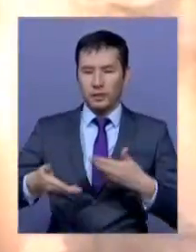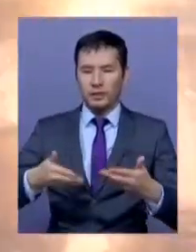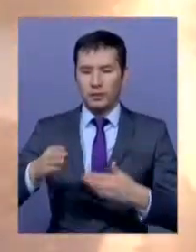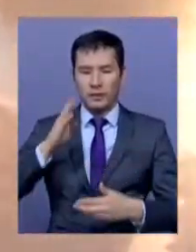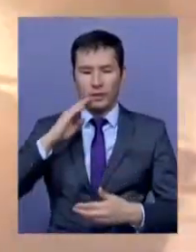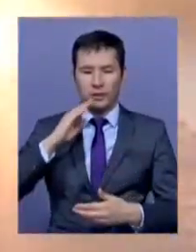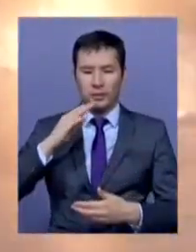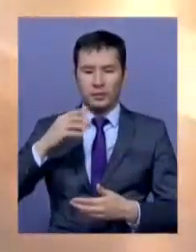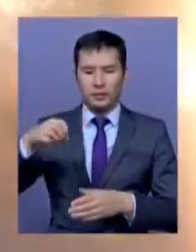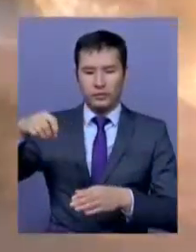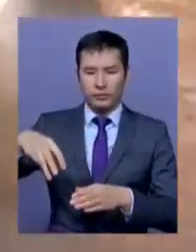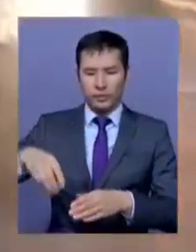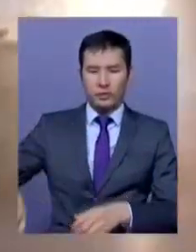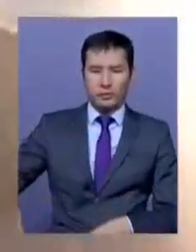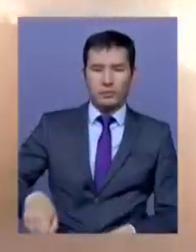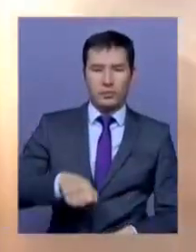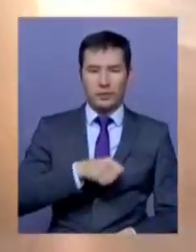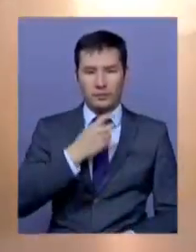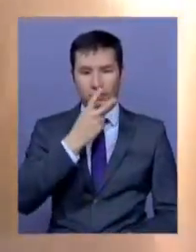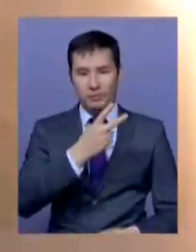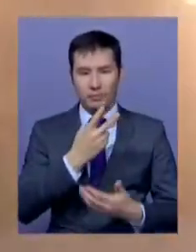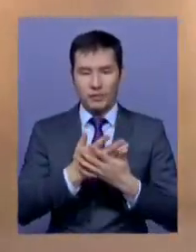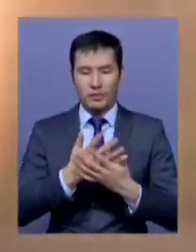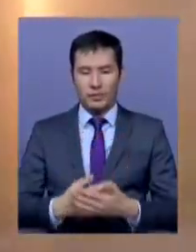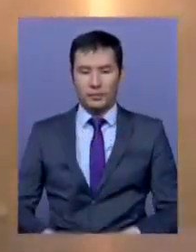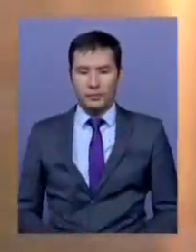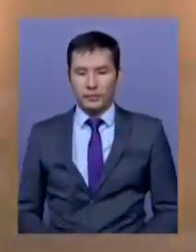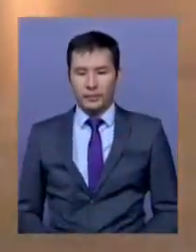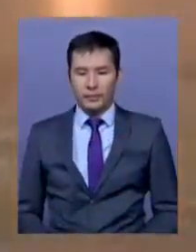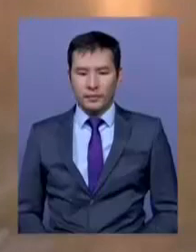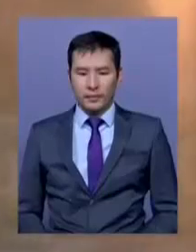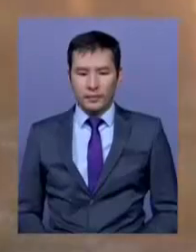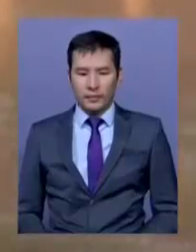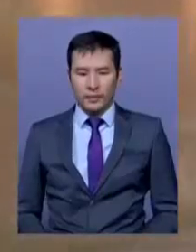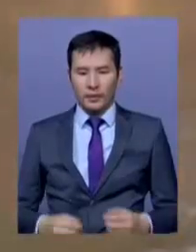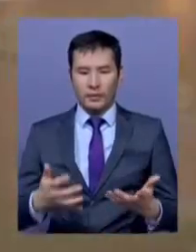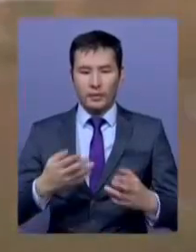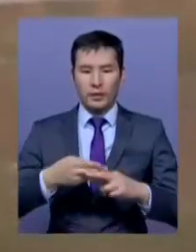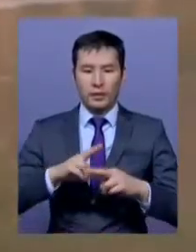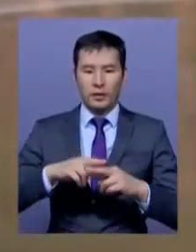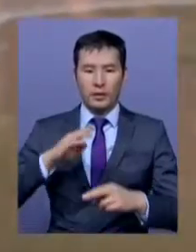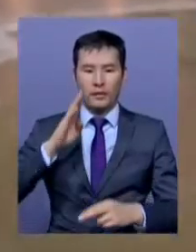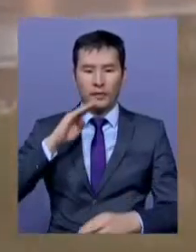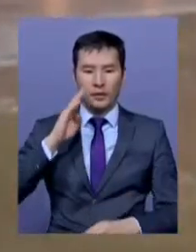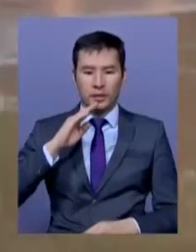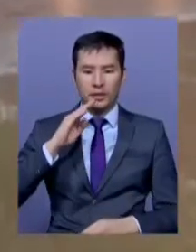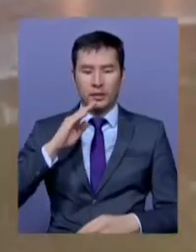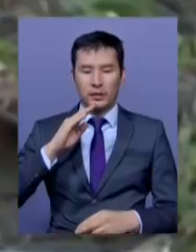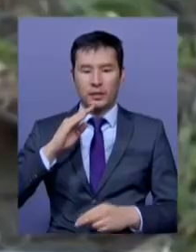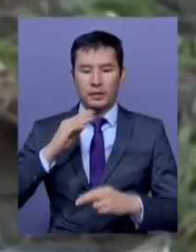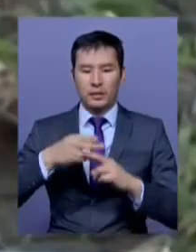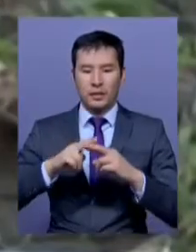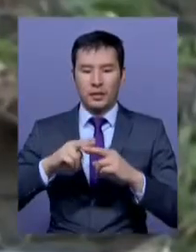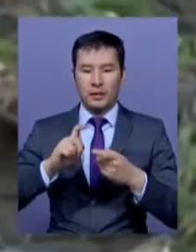алыста орналасқан су құбырынан тіршілік нәрін тасуға мәжбүр. Сорақысы, ауызсудың ақысы әр айда әртүрлі келеді екен.